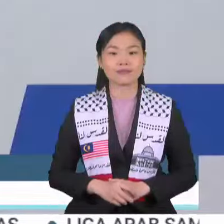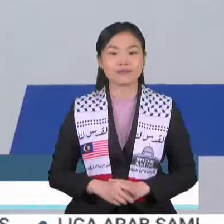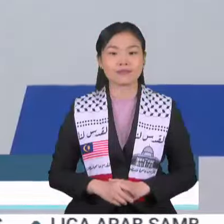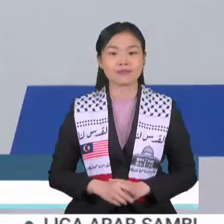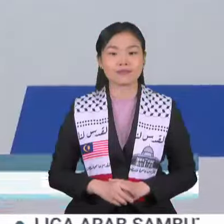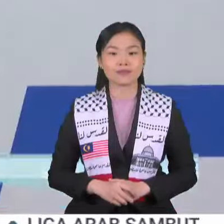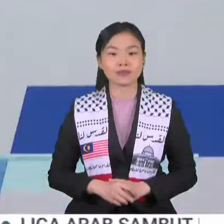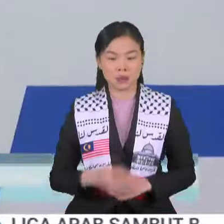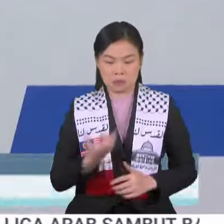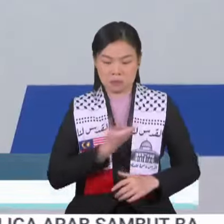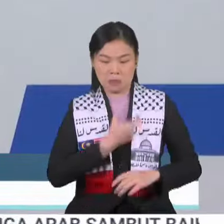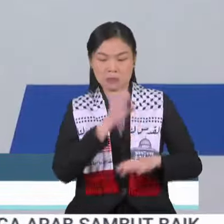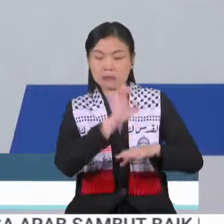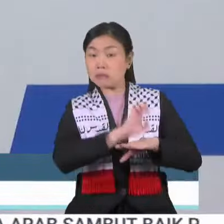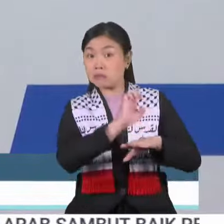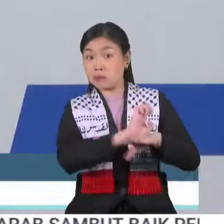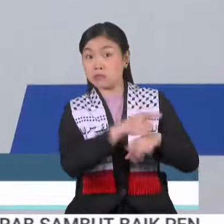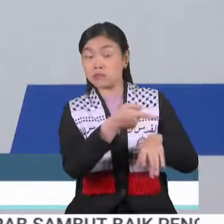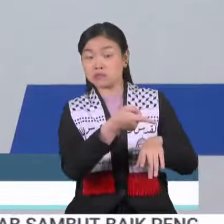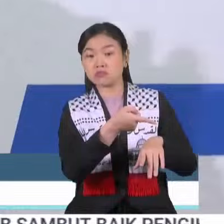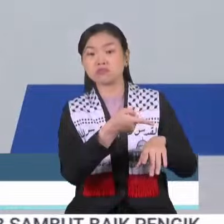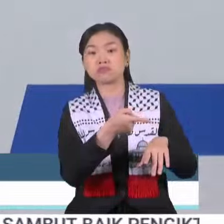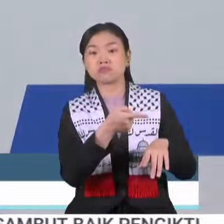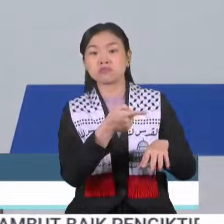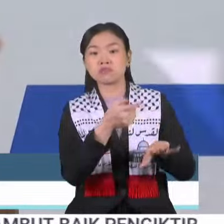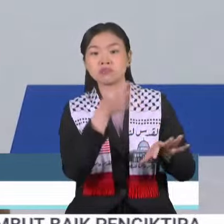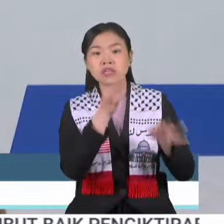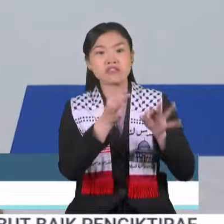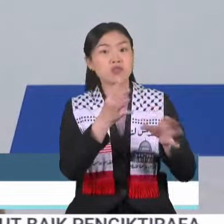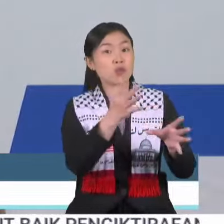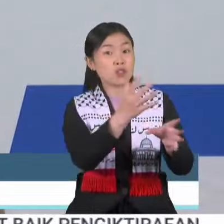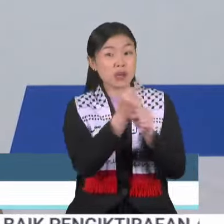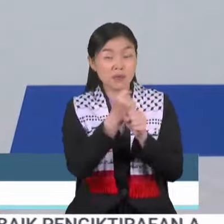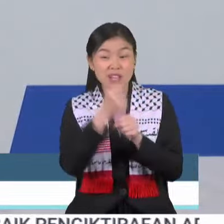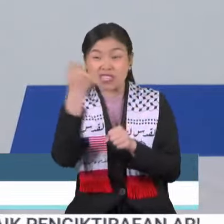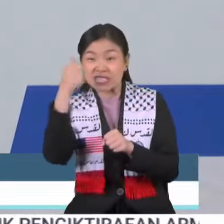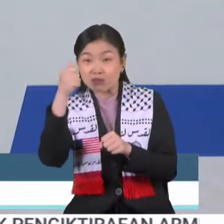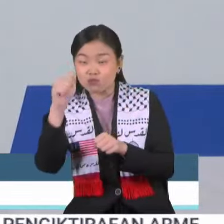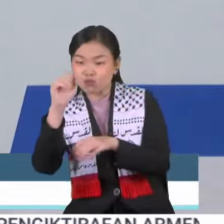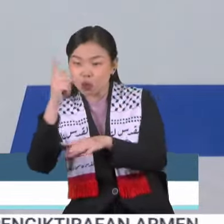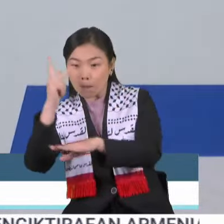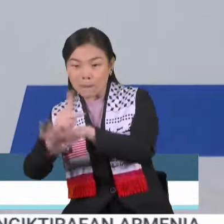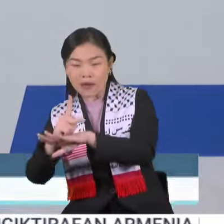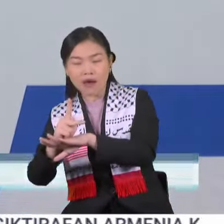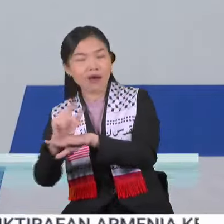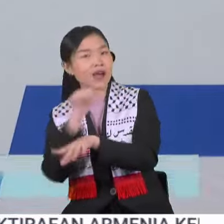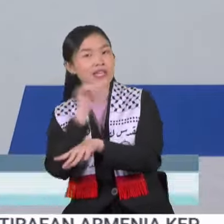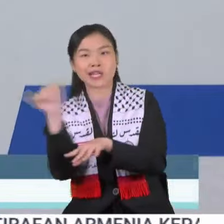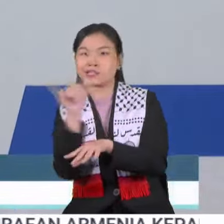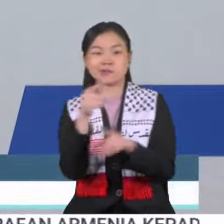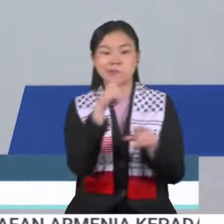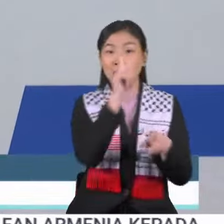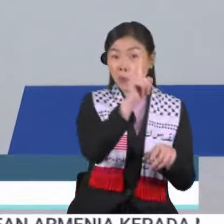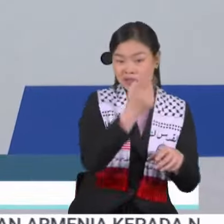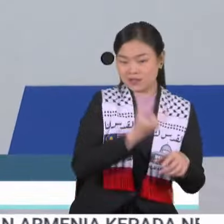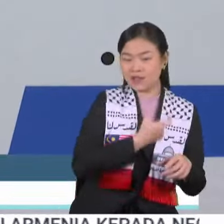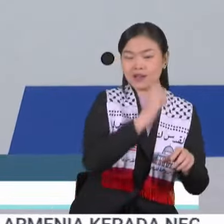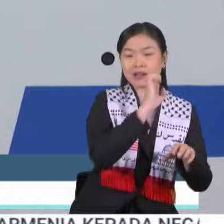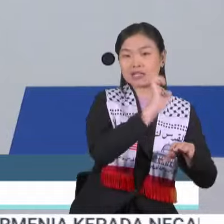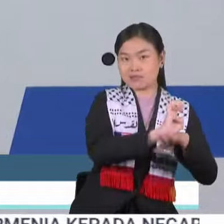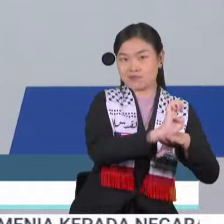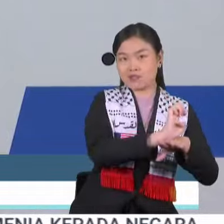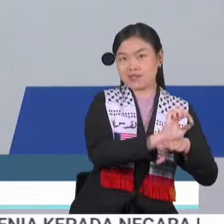Emas tu dia bersamaan dengan kalau you dapat 10 perak pun tak sama dengan satu emas tu. So I